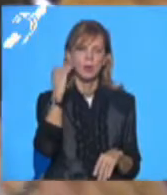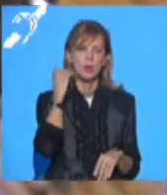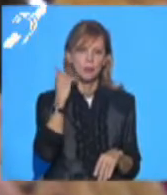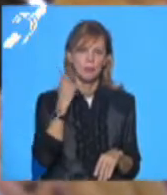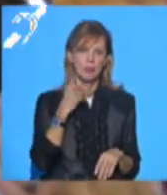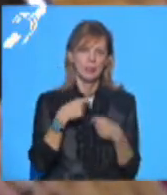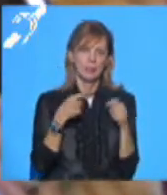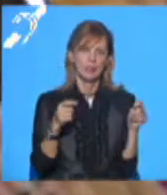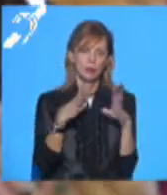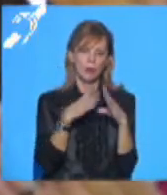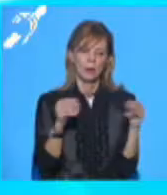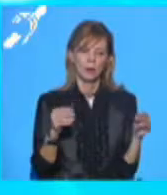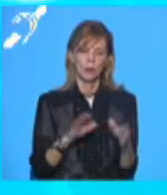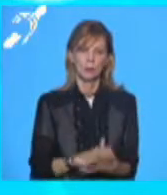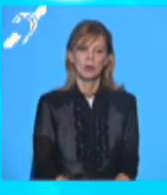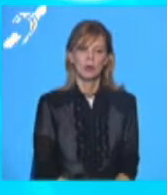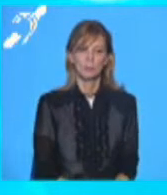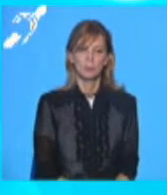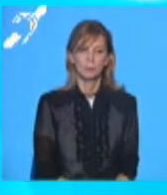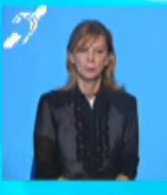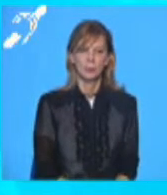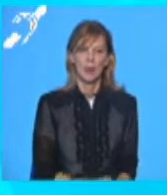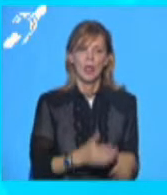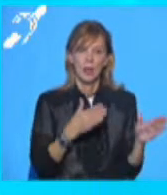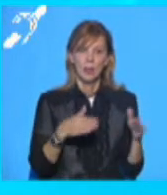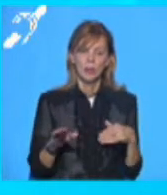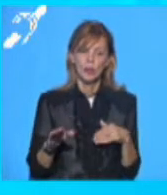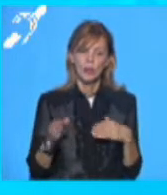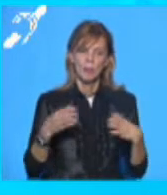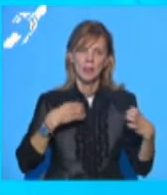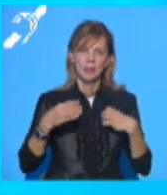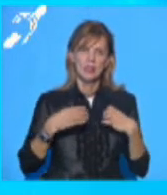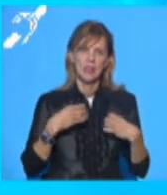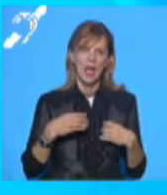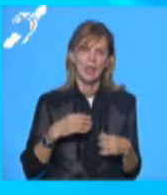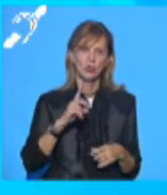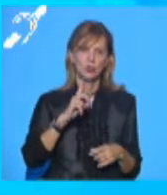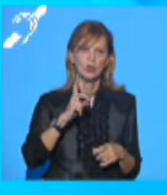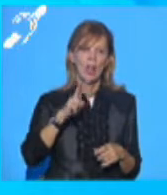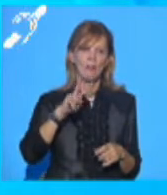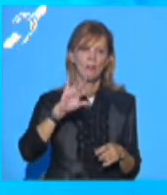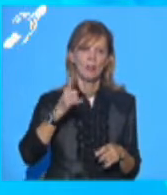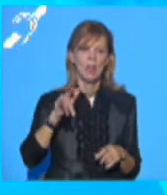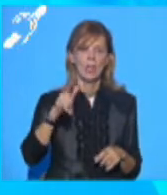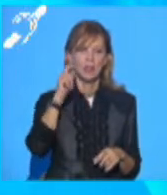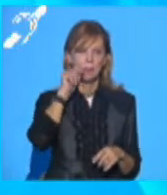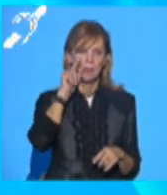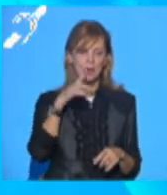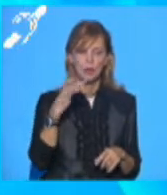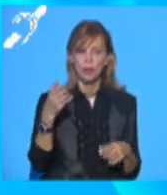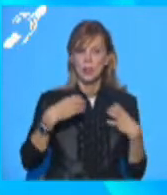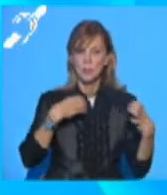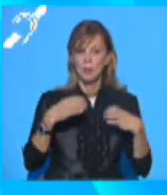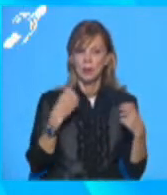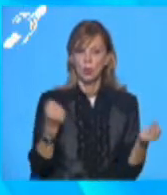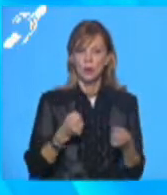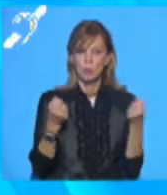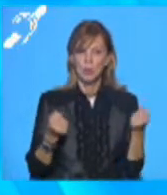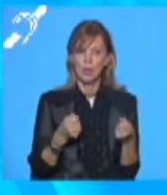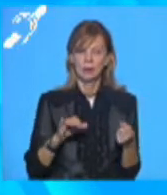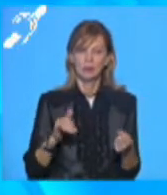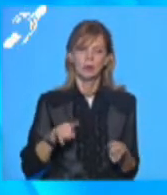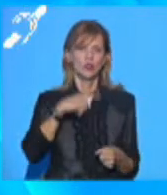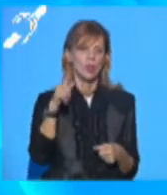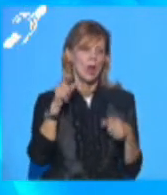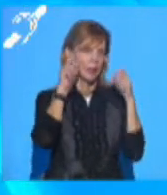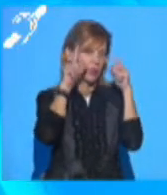concurente din toată țara. Începe stagiunea la Teatrul Alexandru Davila din Pitești. Ce spectacole sunt pregătite publicului, dar și ce